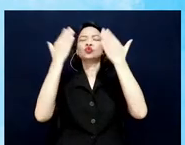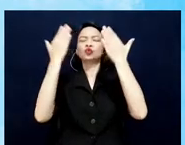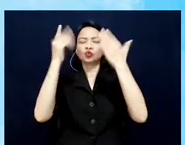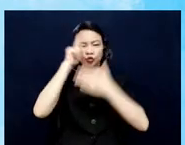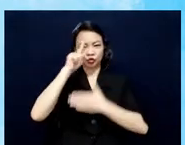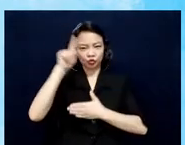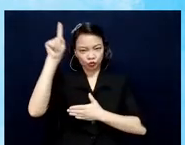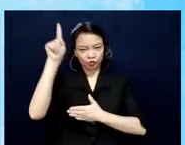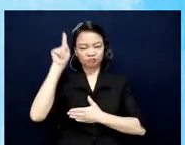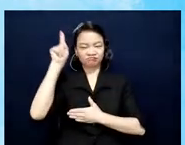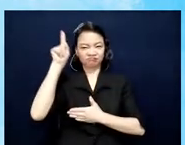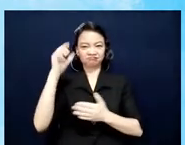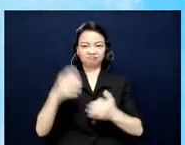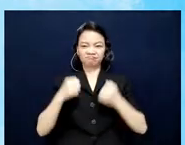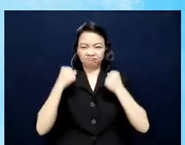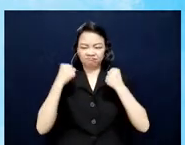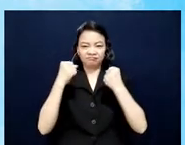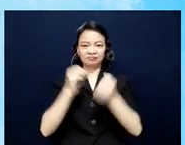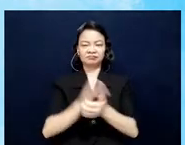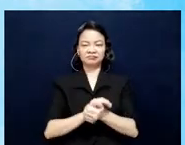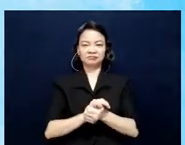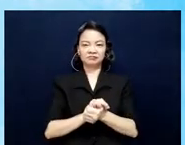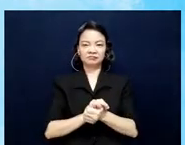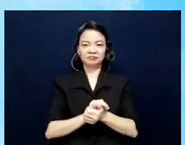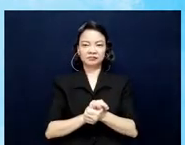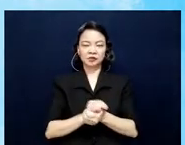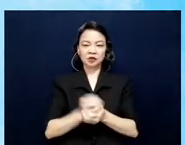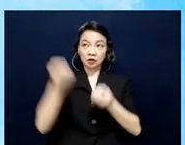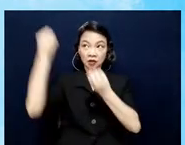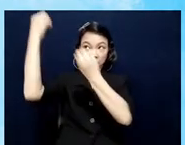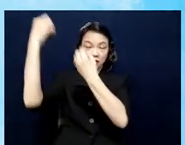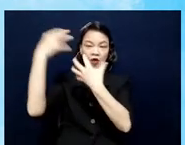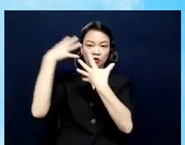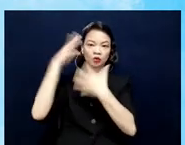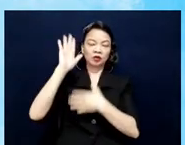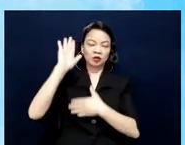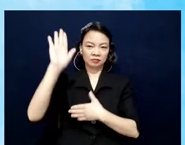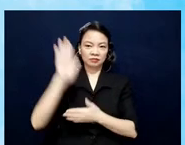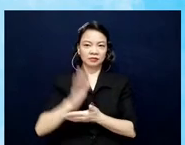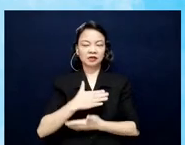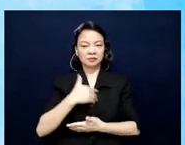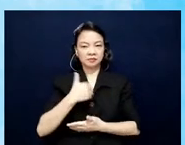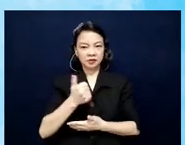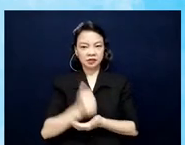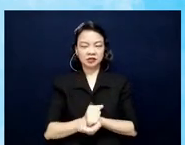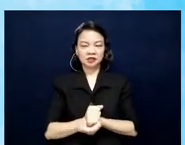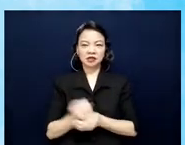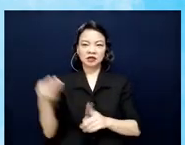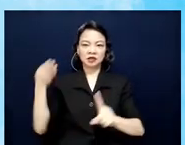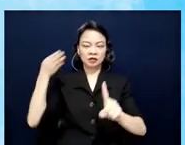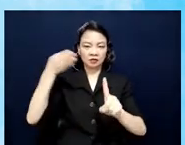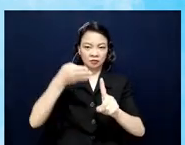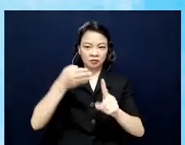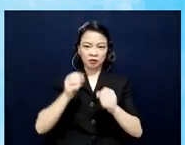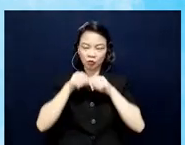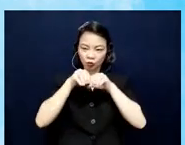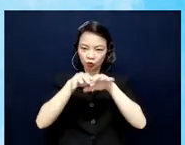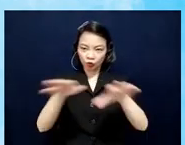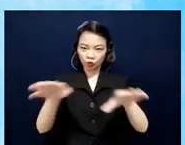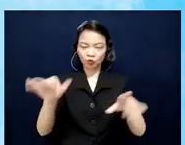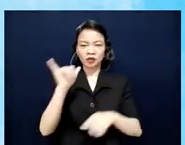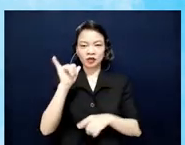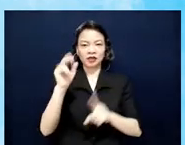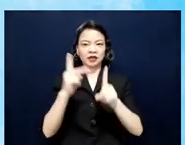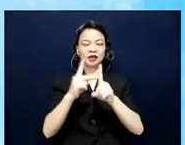Kuasa karena atas rahmat dan karunia-Nya kita dapat menghadiri peluncuran Young Health Program secara